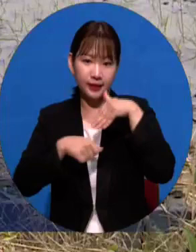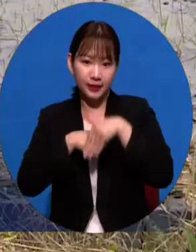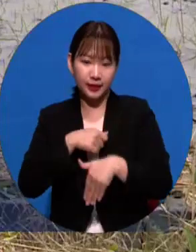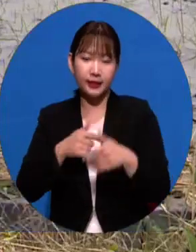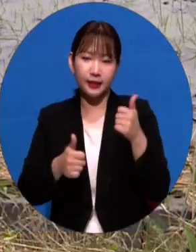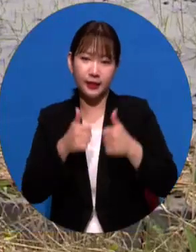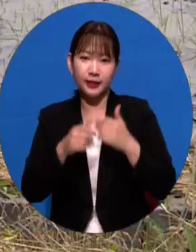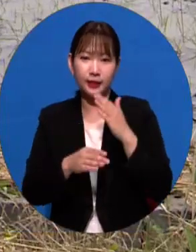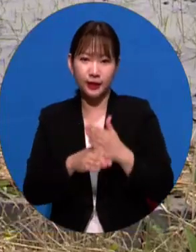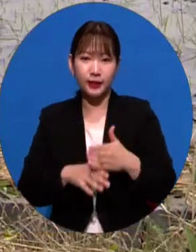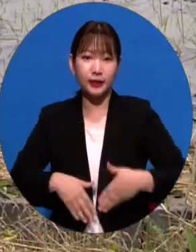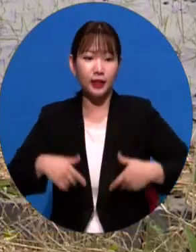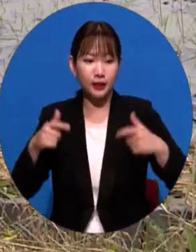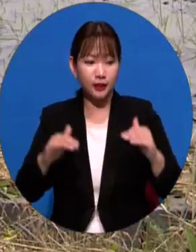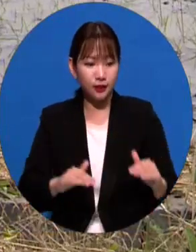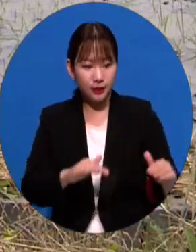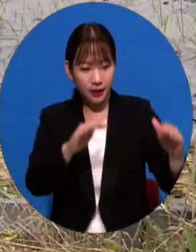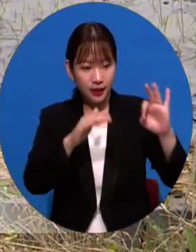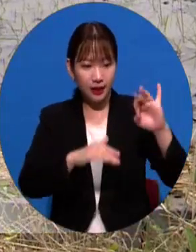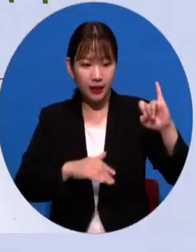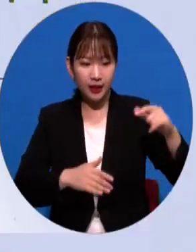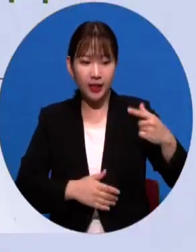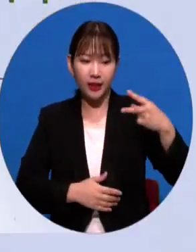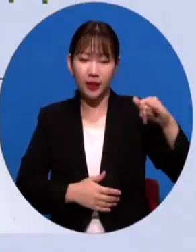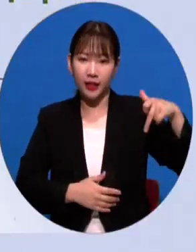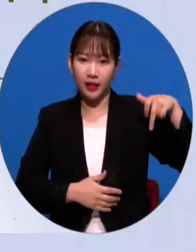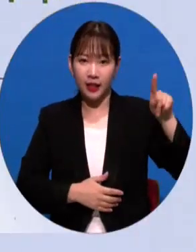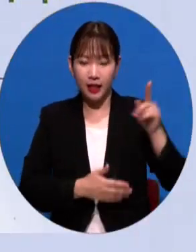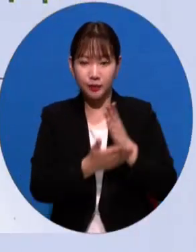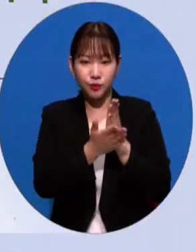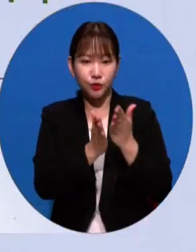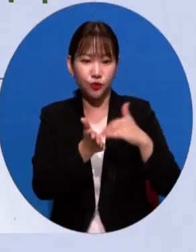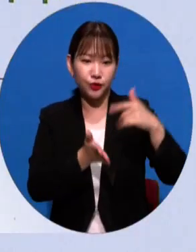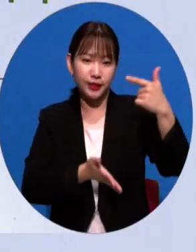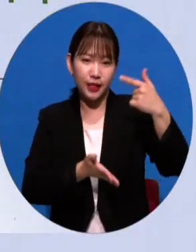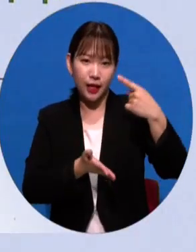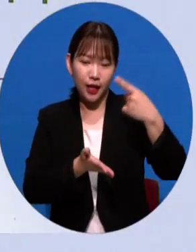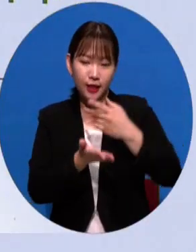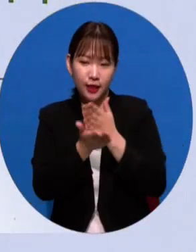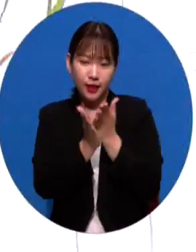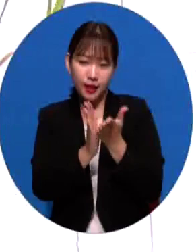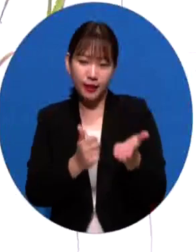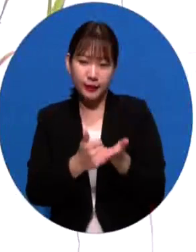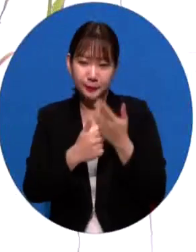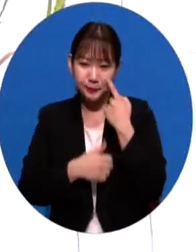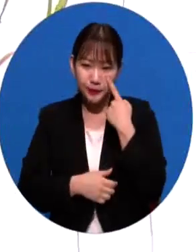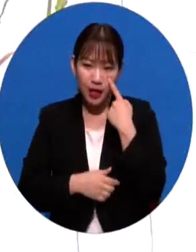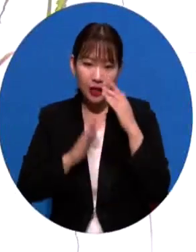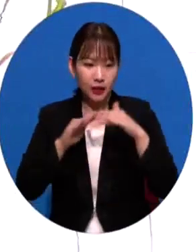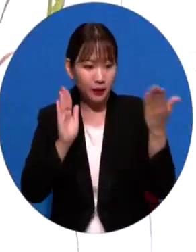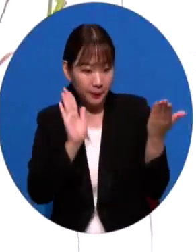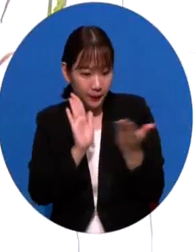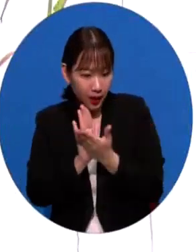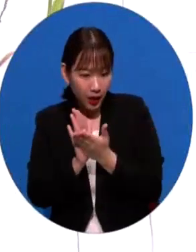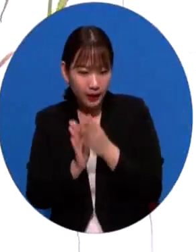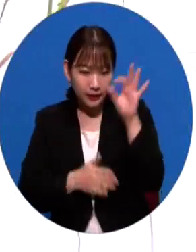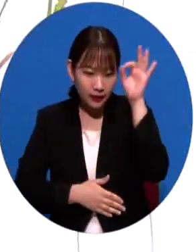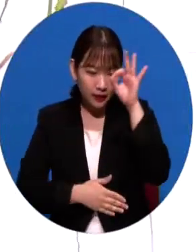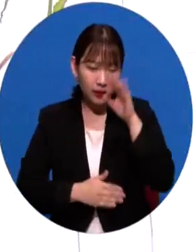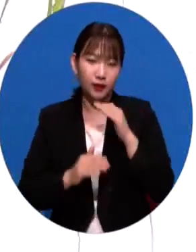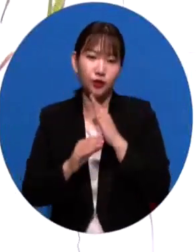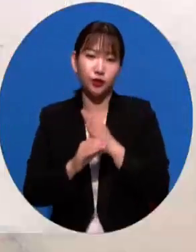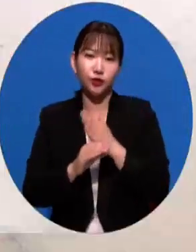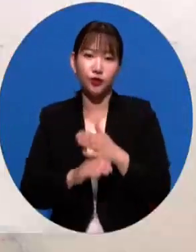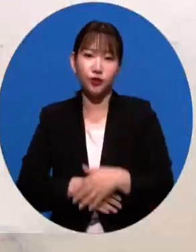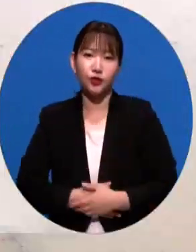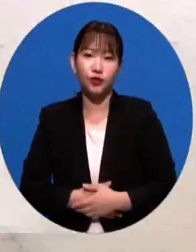방식으로. 아열대에서 자라는 인디카 품종 등 천여 종의 벼를 재배하면서 전남에 맞는 품종을 찾는 작업도 진행되고